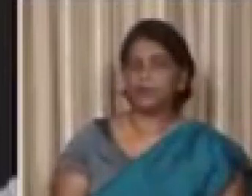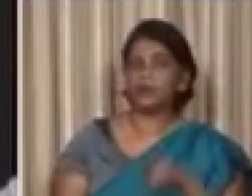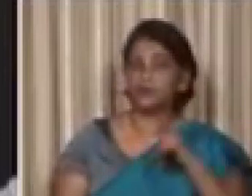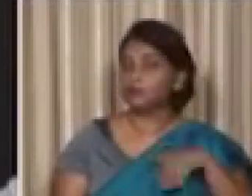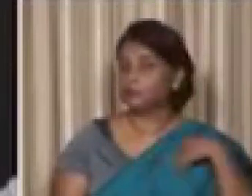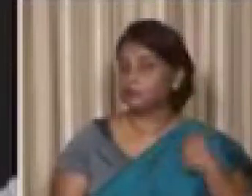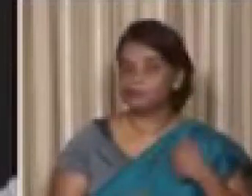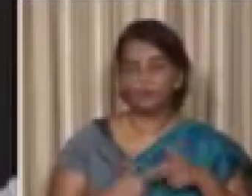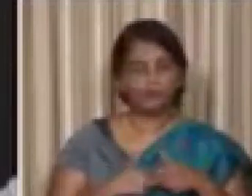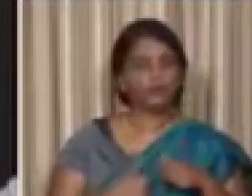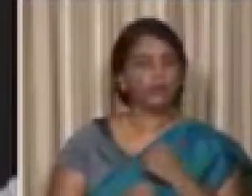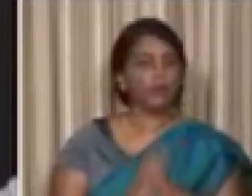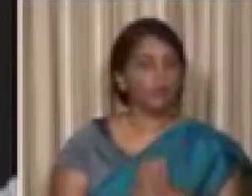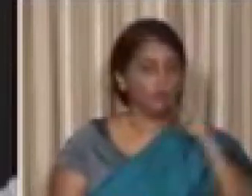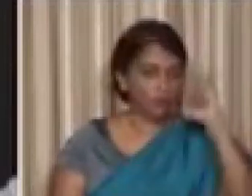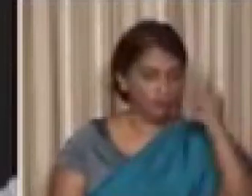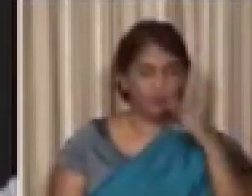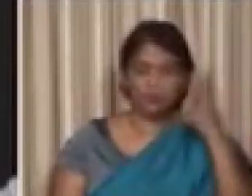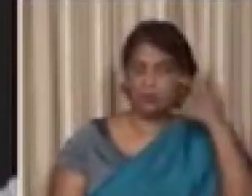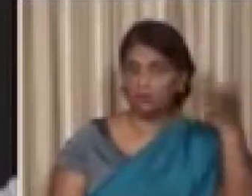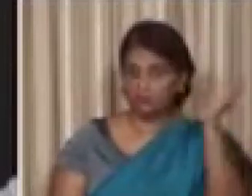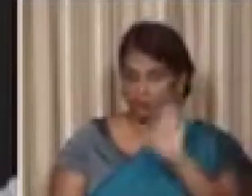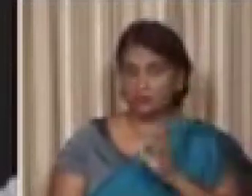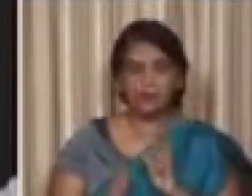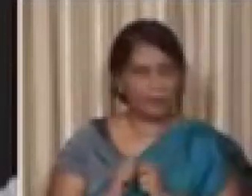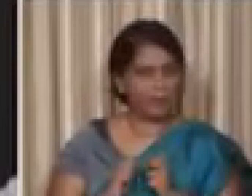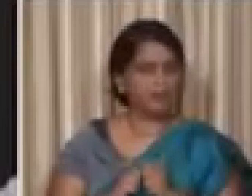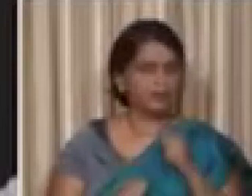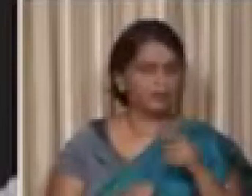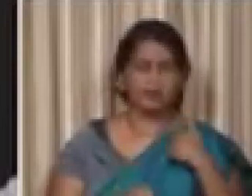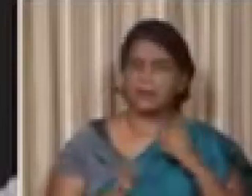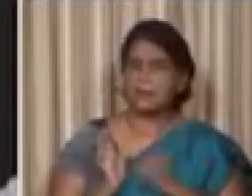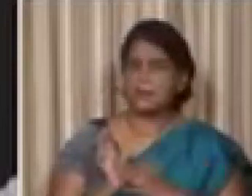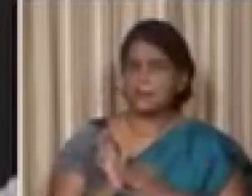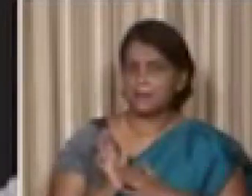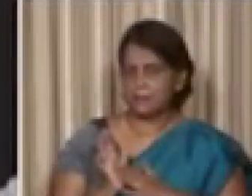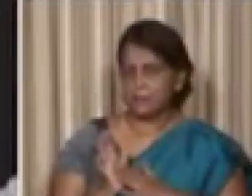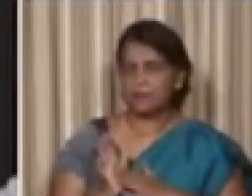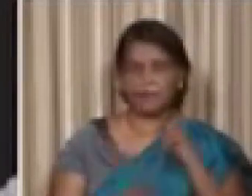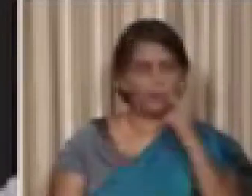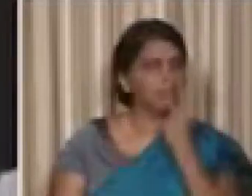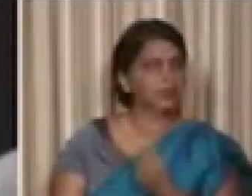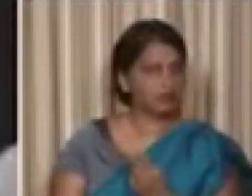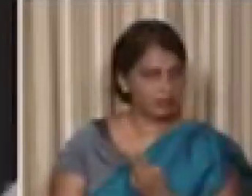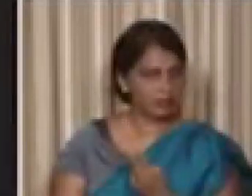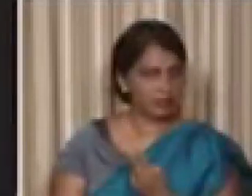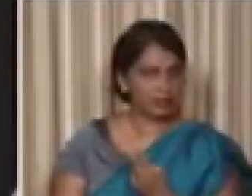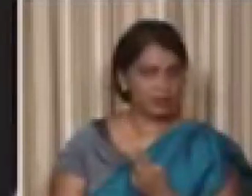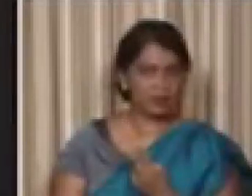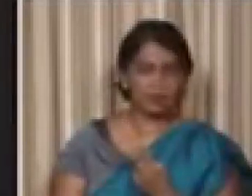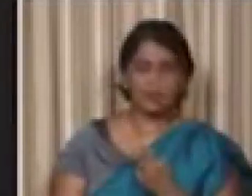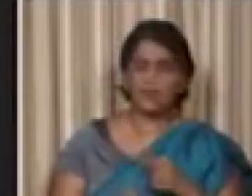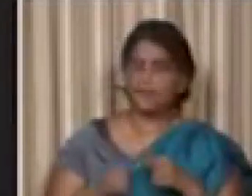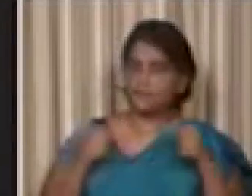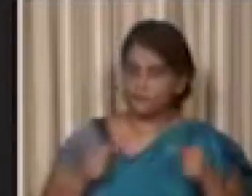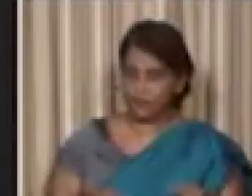ප්‍රධාන හේතුව තමයි දැන් මේ පොලිස්පතිවරයා පත් කිරීම සම්බන්ධවනේ තියෙන්නේ. ඒතකොට සමාජිකයෝ දෙන්නේ ඡන්දය විරුද්ධව